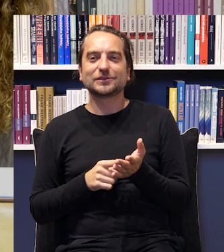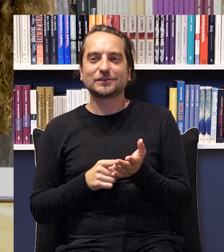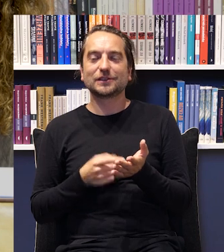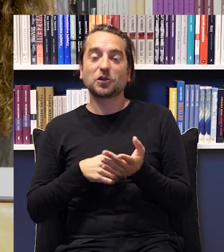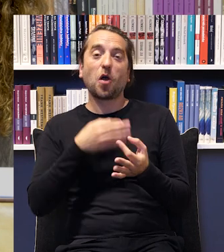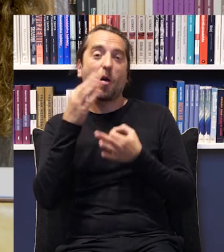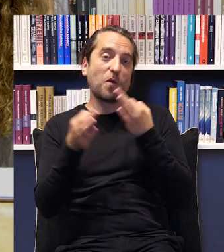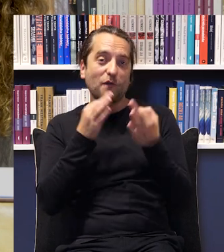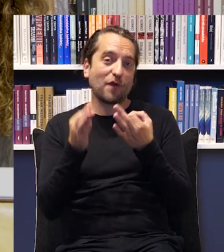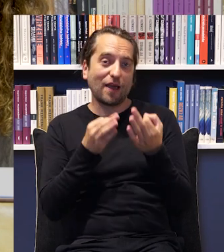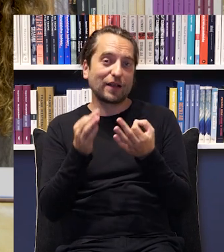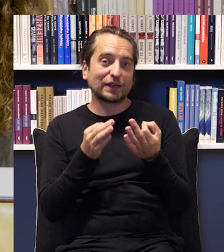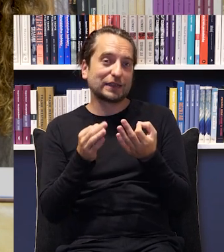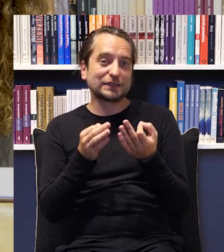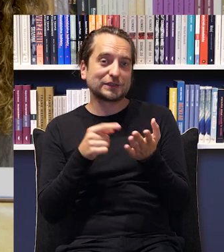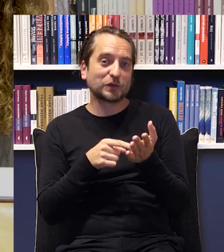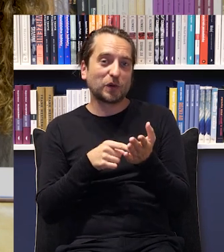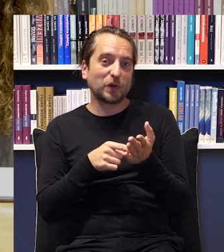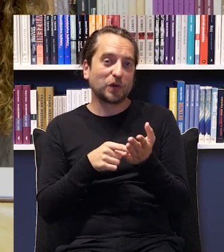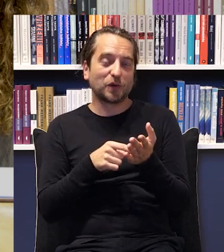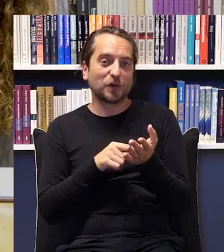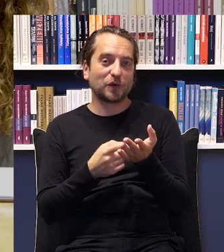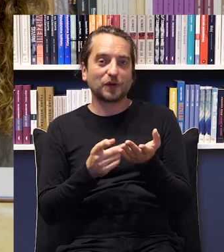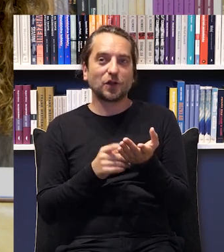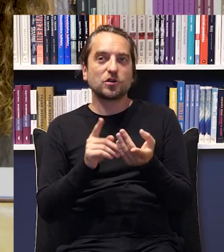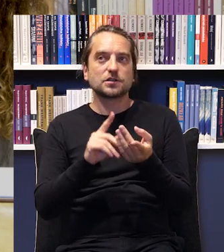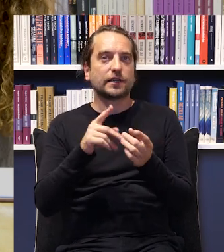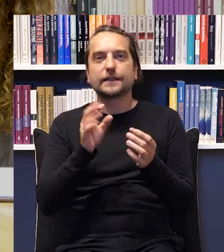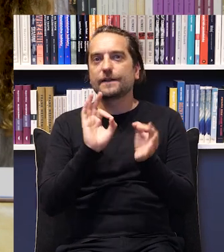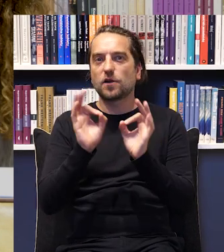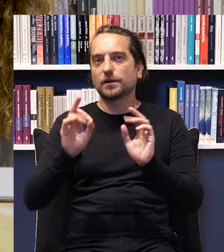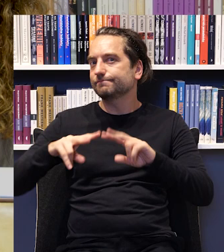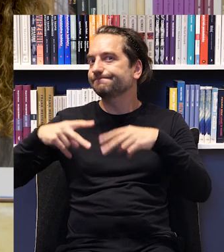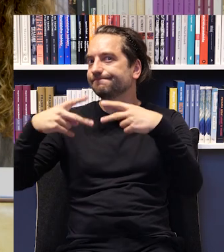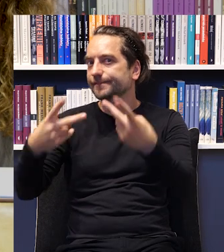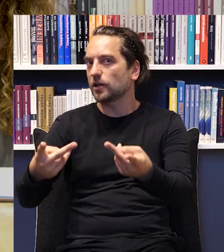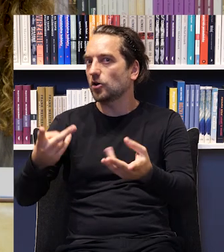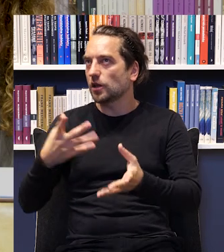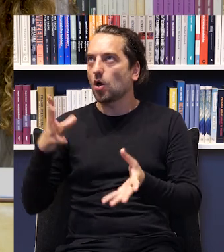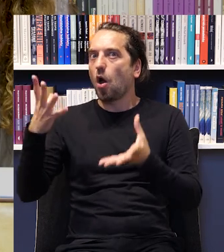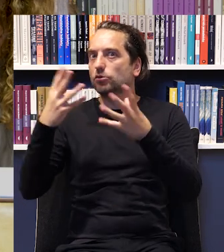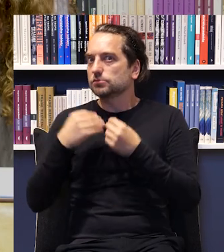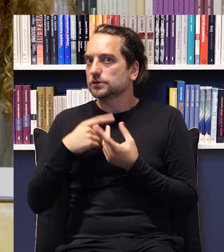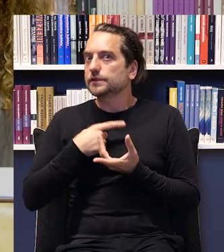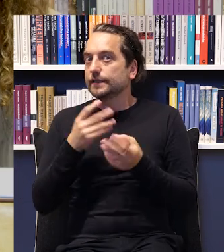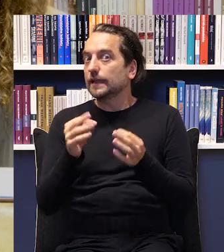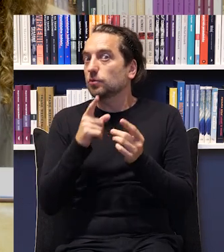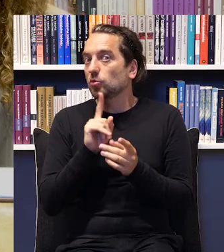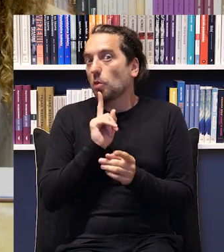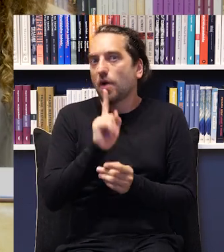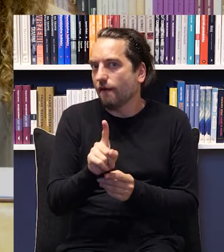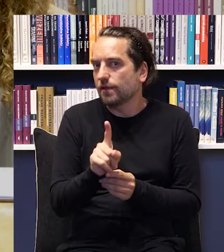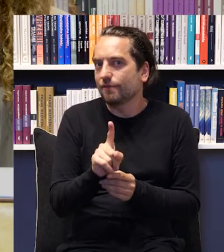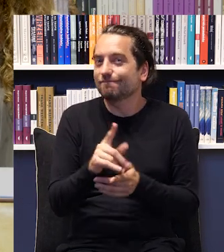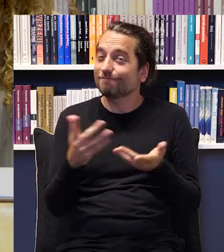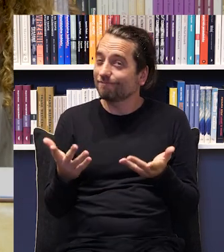właśnie opowiada w taki sposób, że to jest jakby jakiś przekaz, który ona dostała i tak jest, chociaż to nie znaczy, że